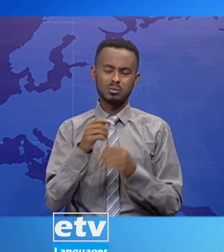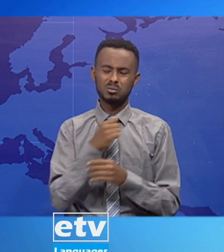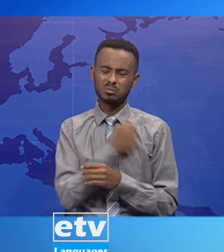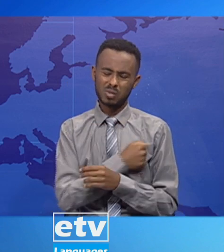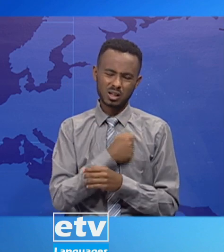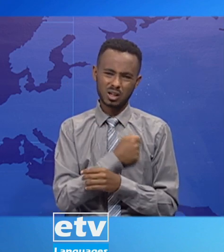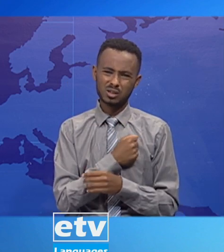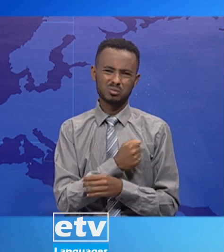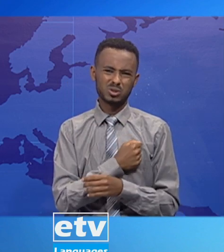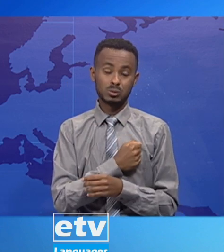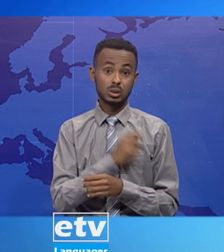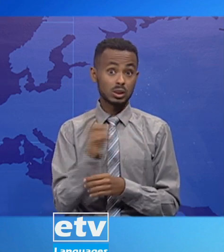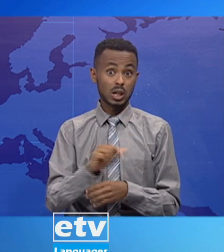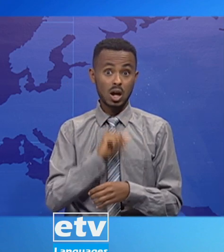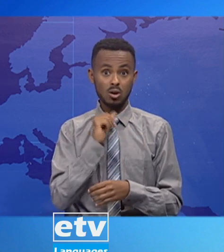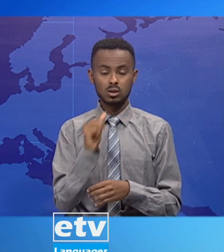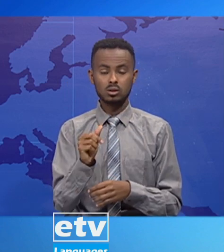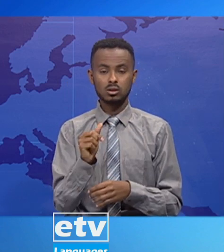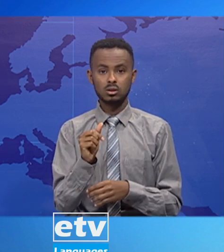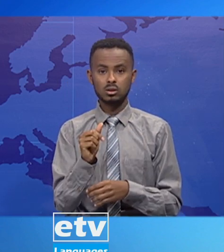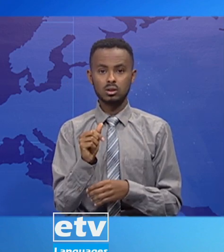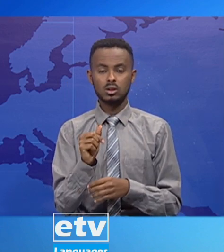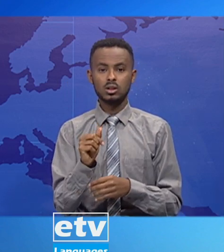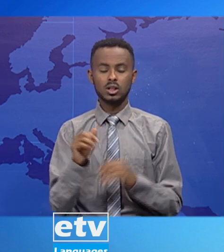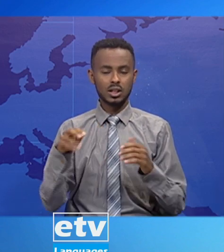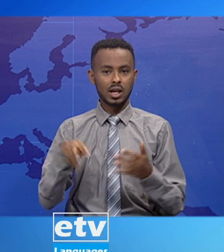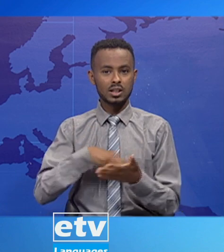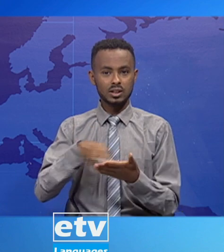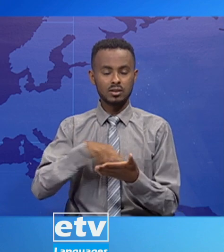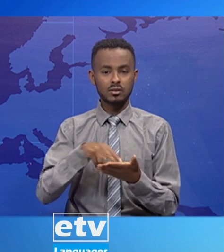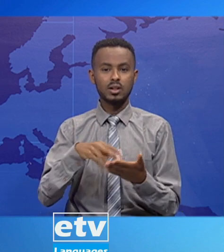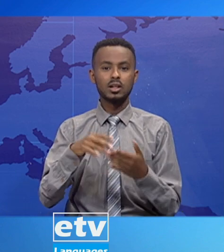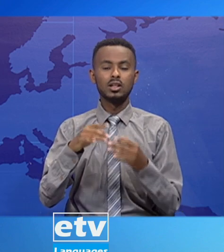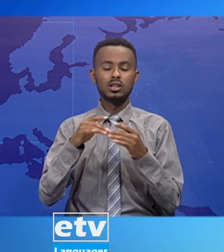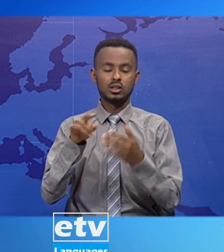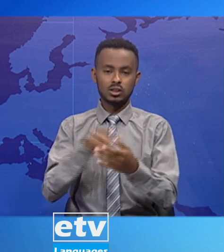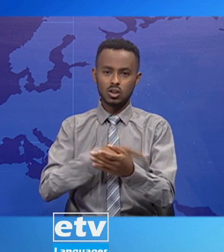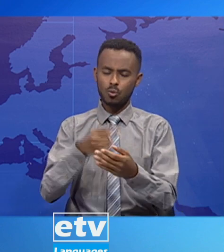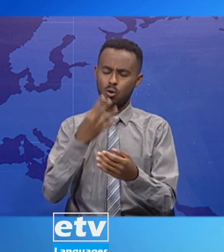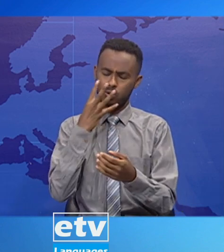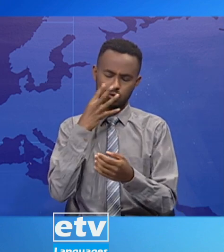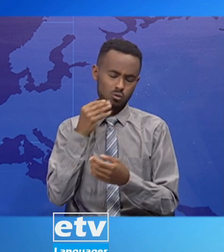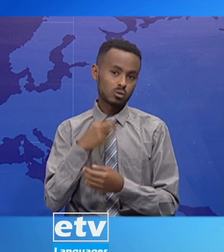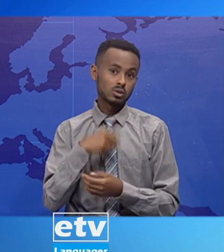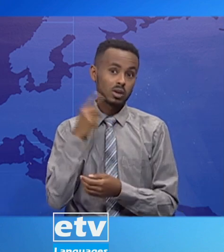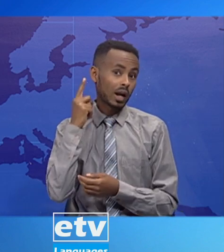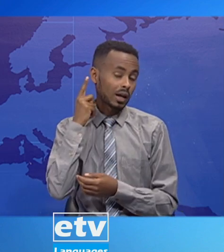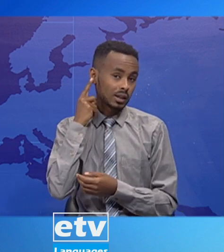የሚያስተክዝ ምናምን አይነት ሳይሆን ያስጨፈረ፣ ዜማውም በጥሩ ቃና እየተሰማ